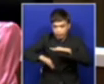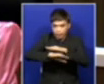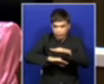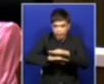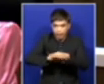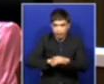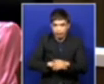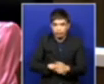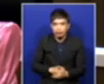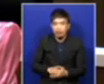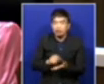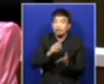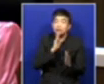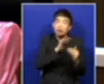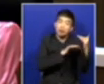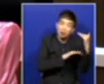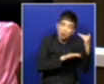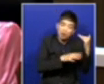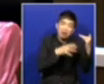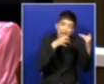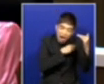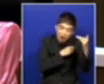ได้ก็เลยแมนนวลแบบนี้ไงฮะ